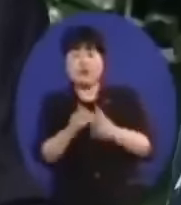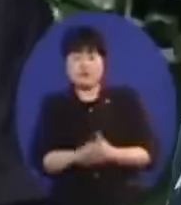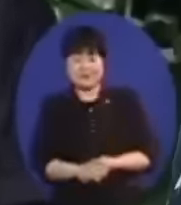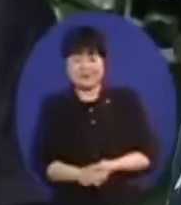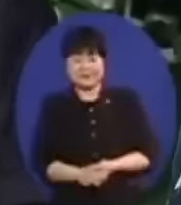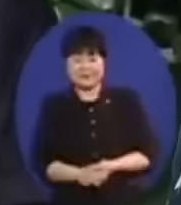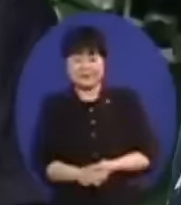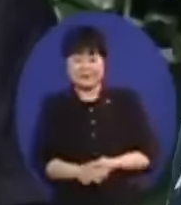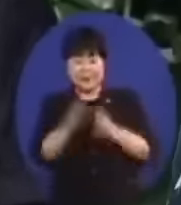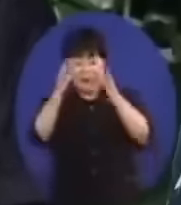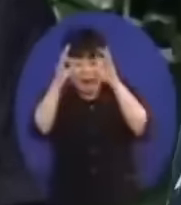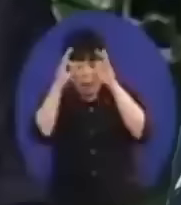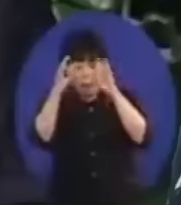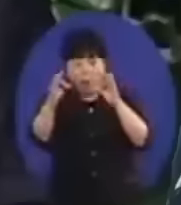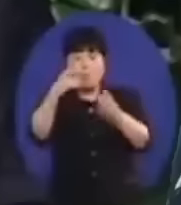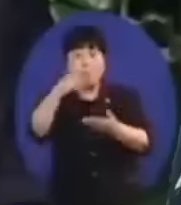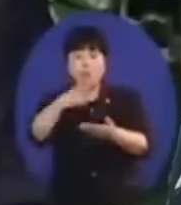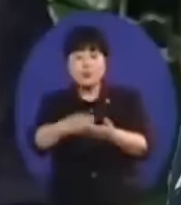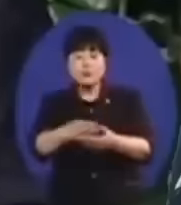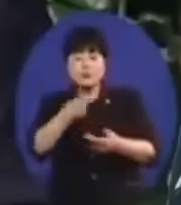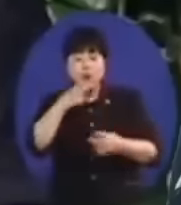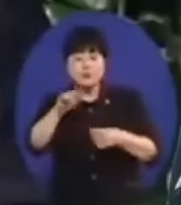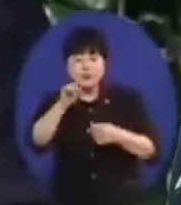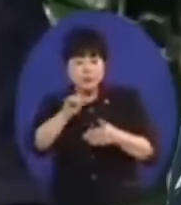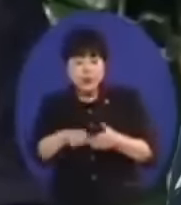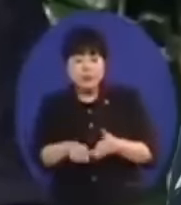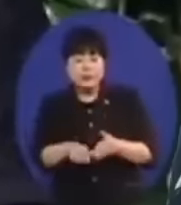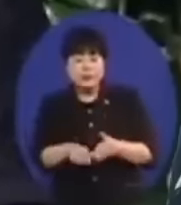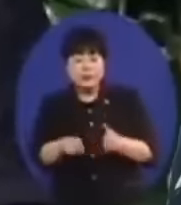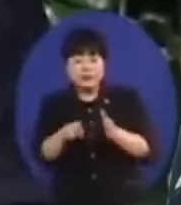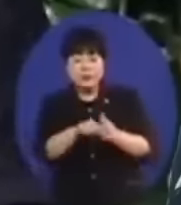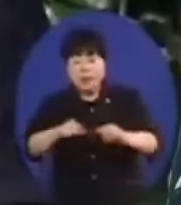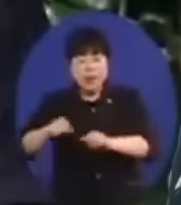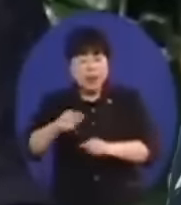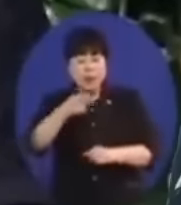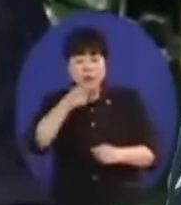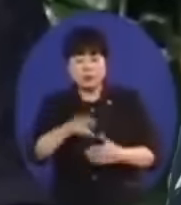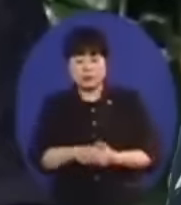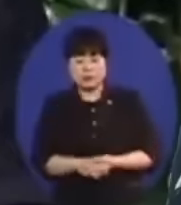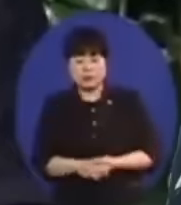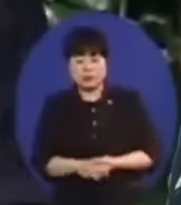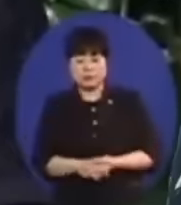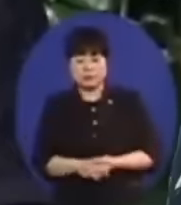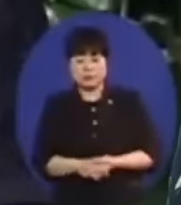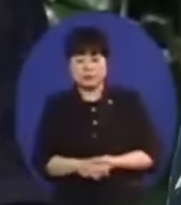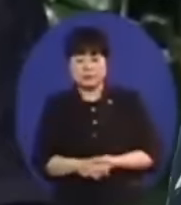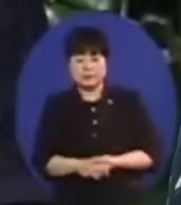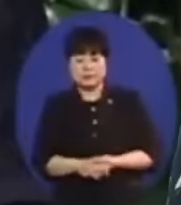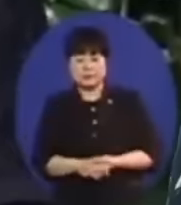것입니다. 바라봄의 법칙이 없으면 믿음도 역사하지 않습니다.